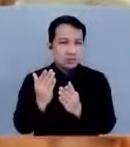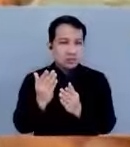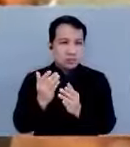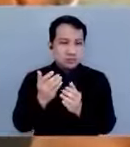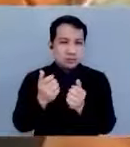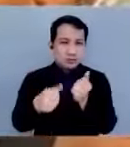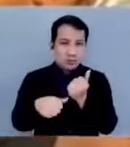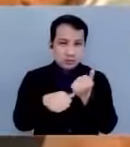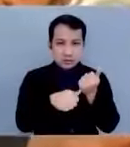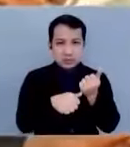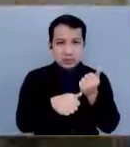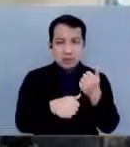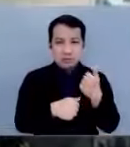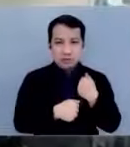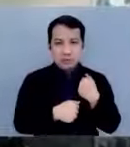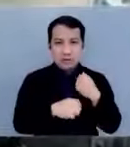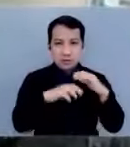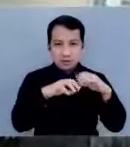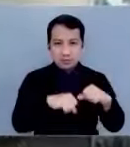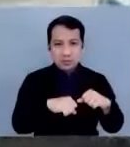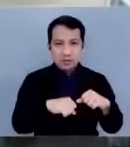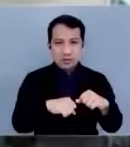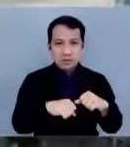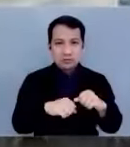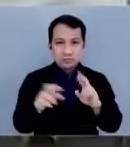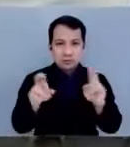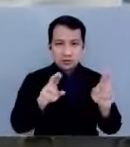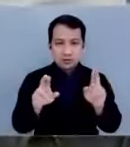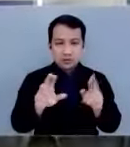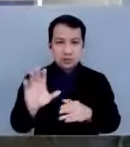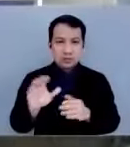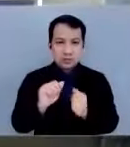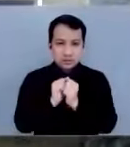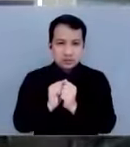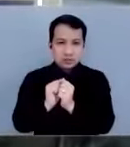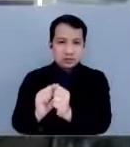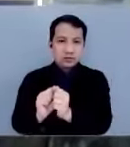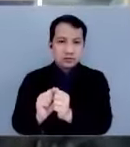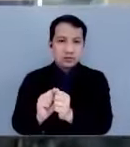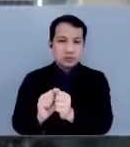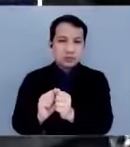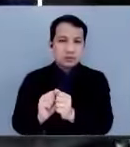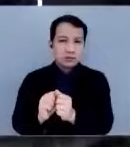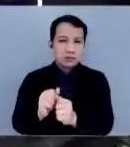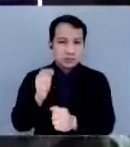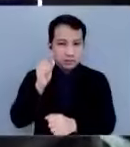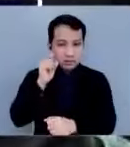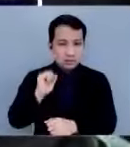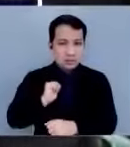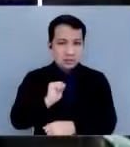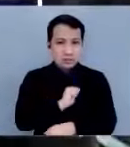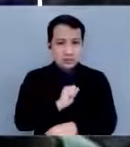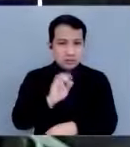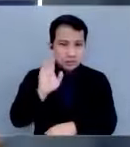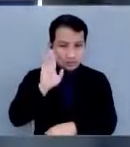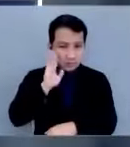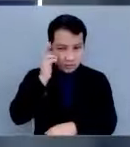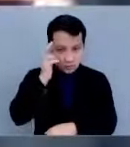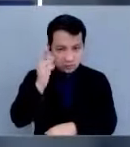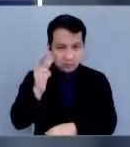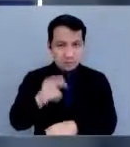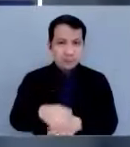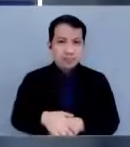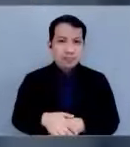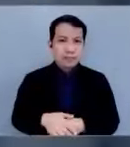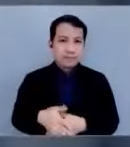sa mangyayaring pag-aresto, nakahanda raw sumama ang kilalang malapit sa pastor na si Senator Ronald Bato de la Rosa. Wala